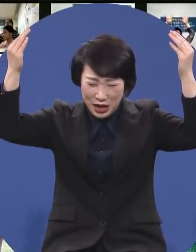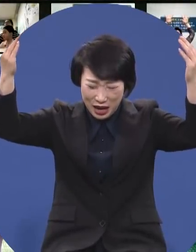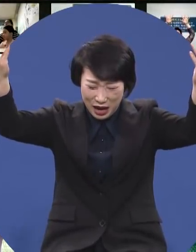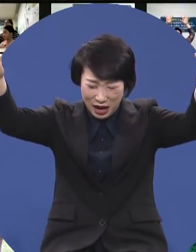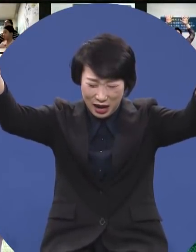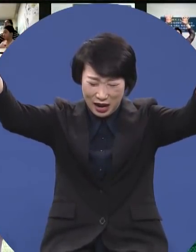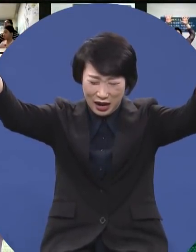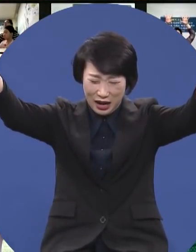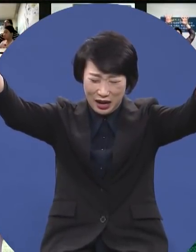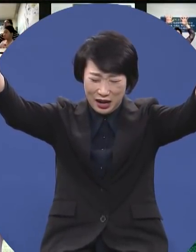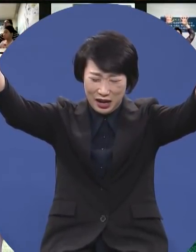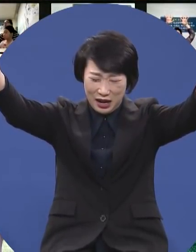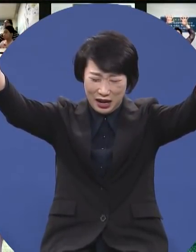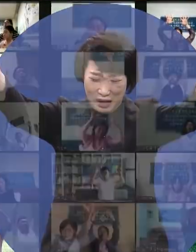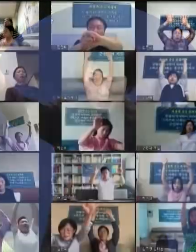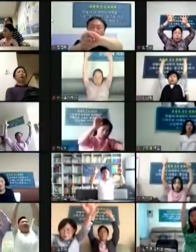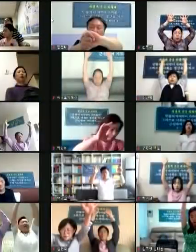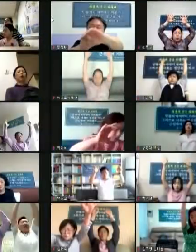주여